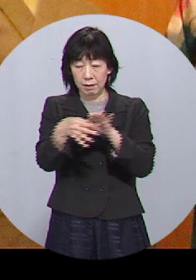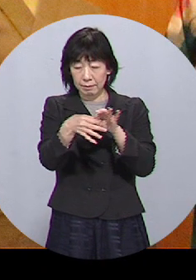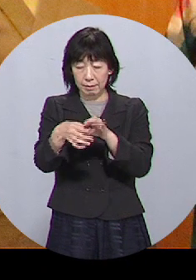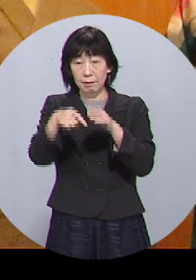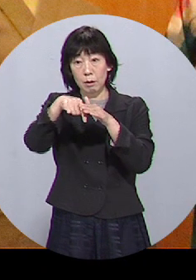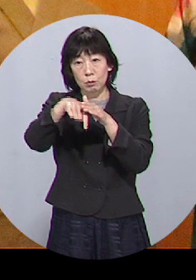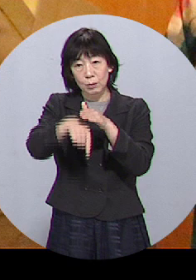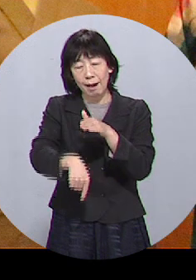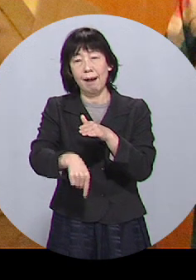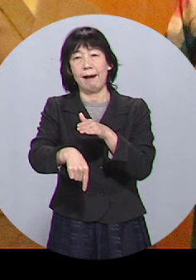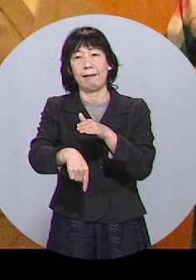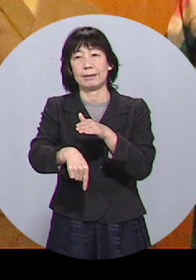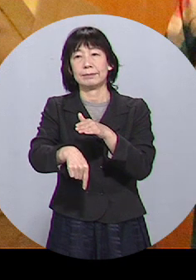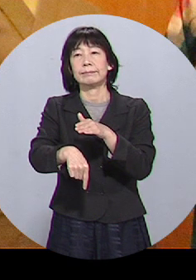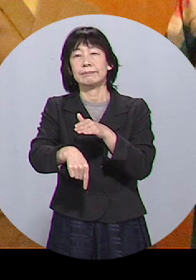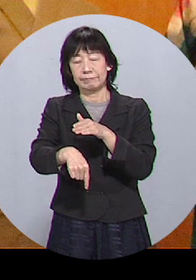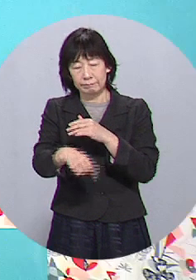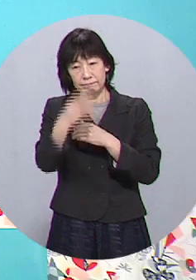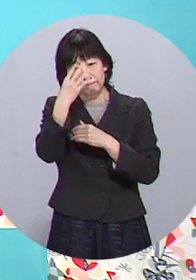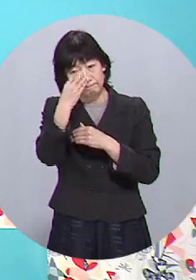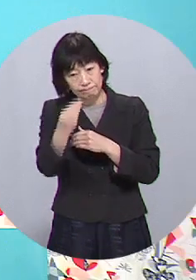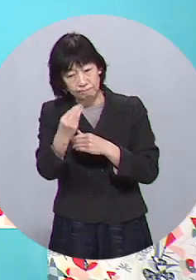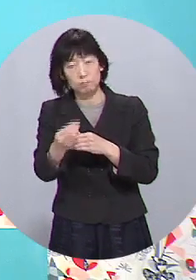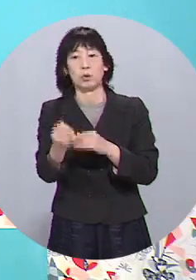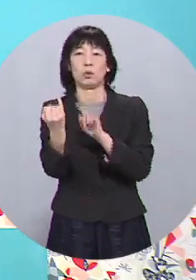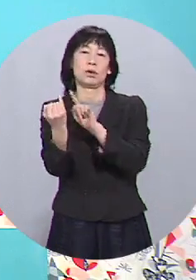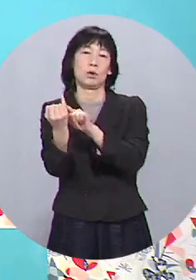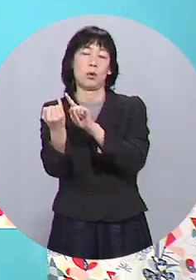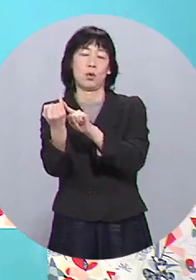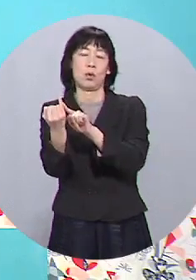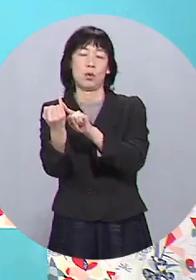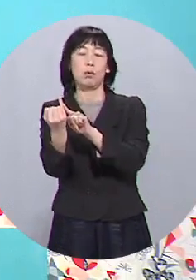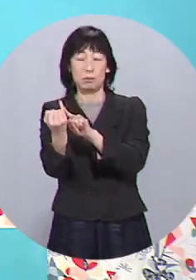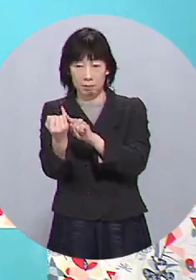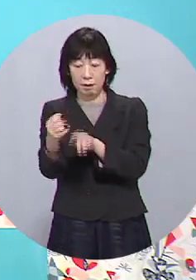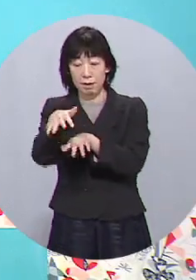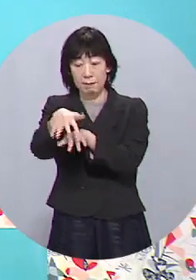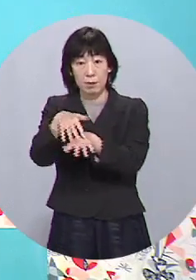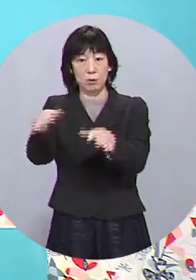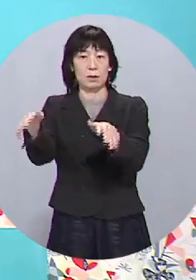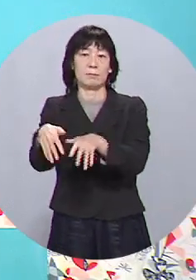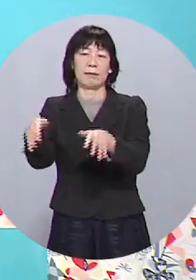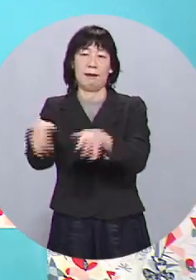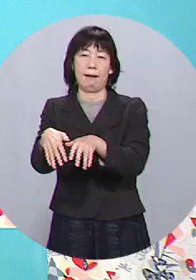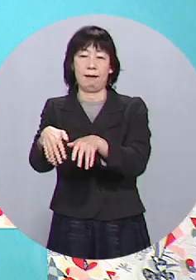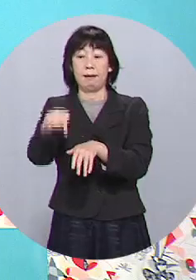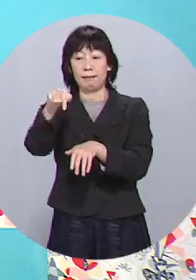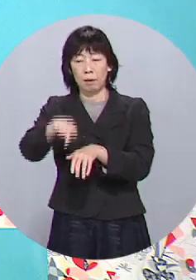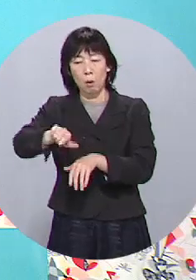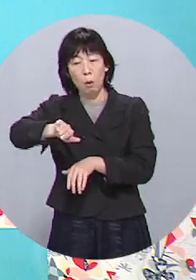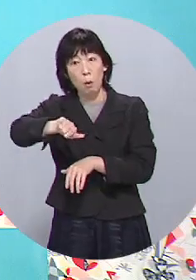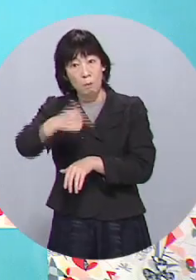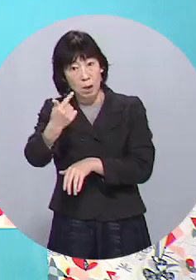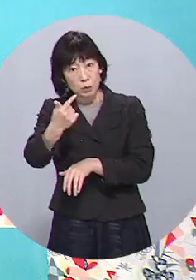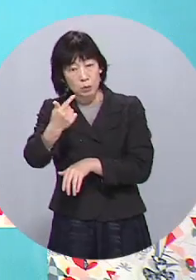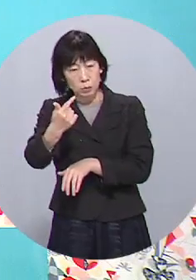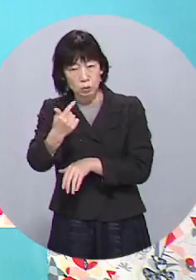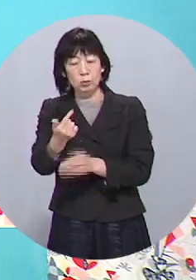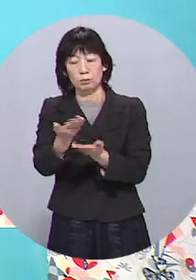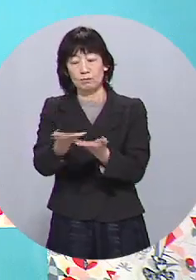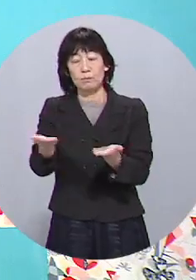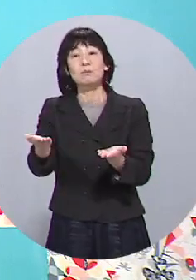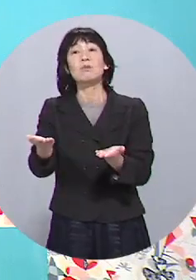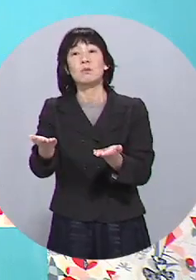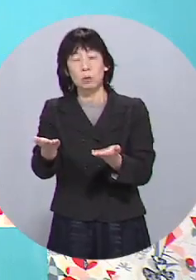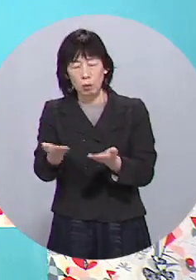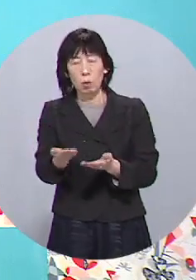であるということをすごく関心を持ってらっしゃって収集された方なんですけれども、はい、そのうちおよそ600点を2018年に当